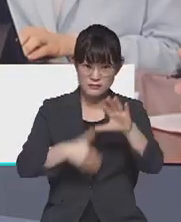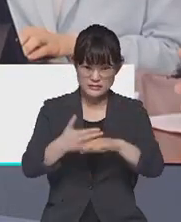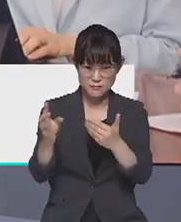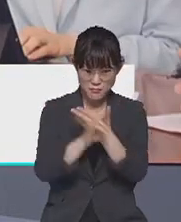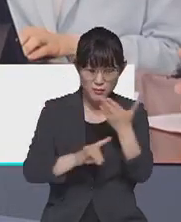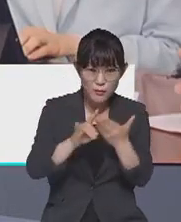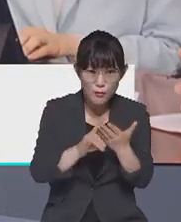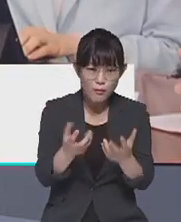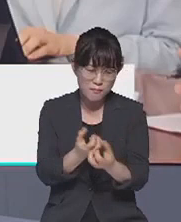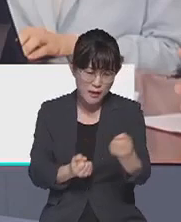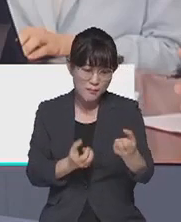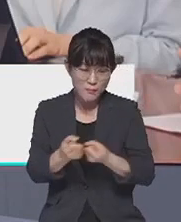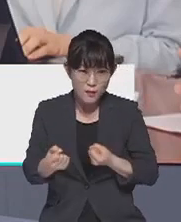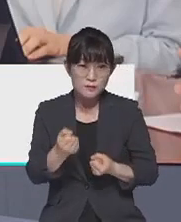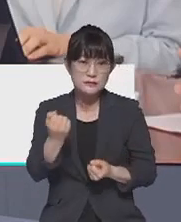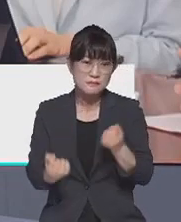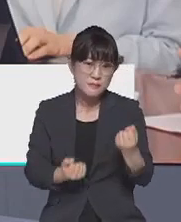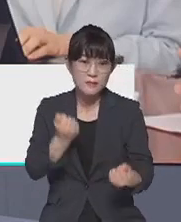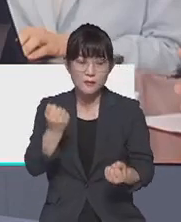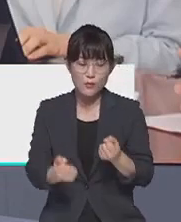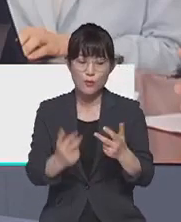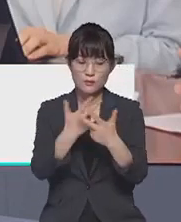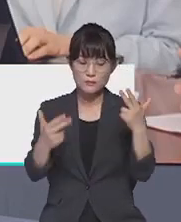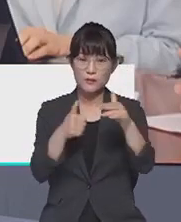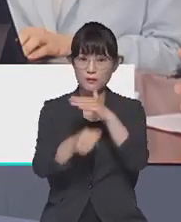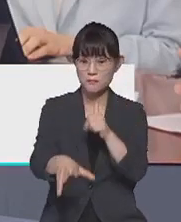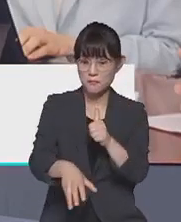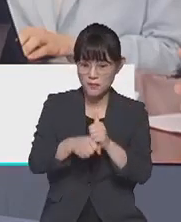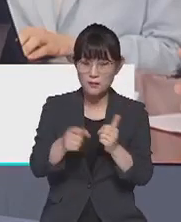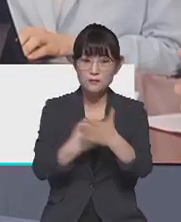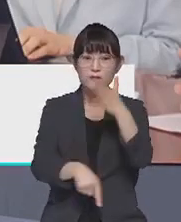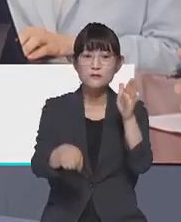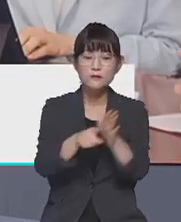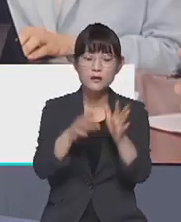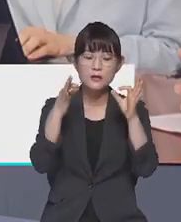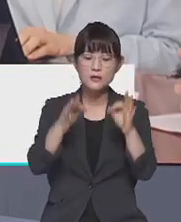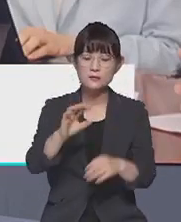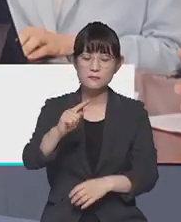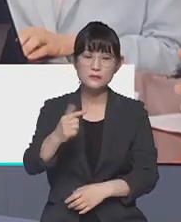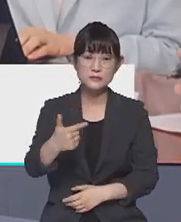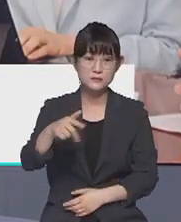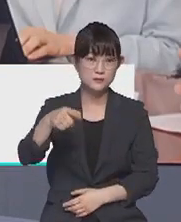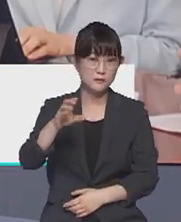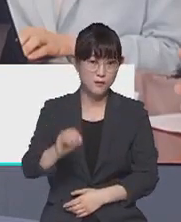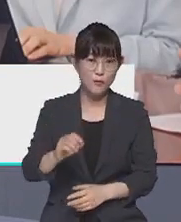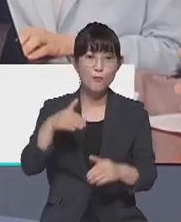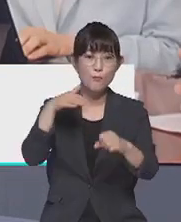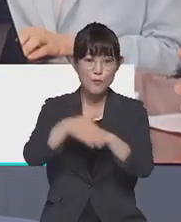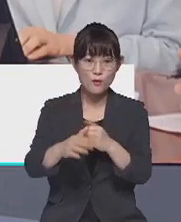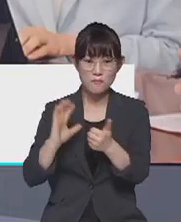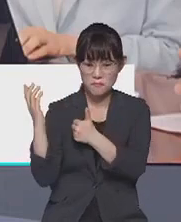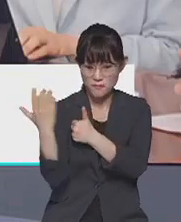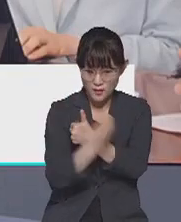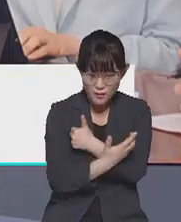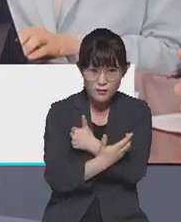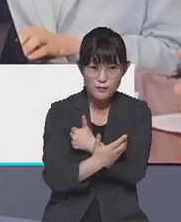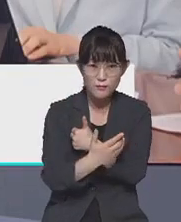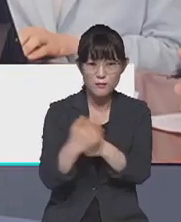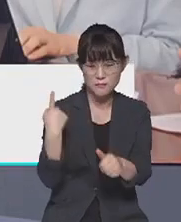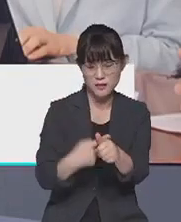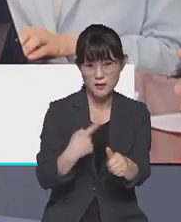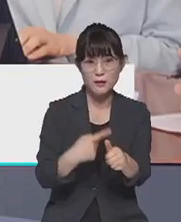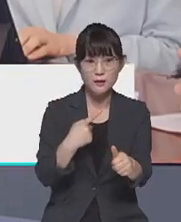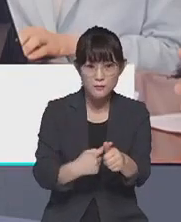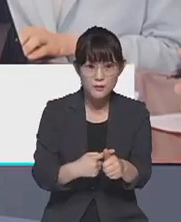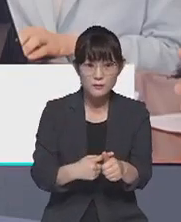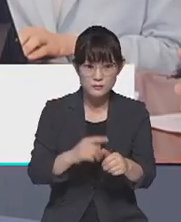가르고 이재명 대표 체제를 강화하기 위한 김은경표 방탄이라는 혹평까지 나오면서 혁신안이 공허한 메아리에 그칠